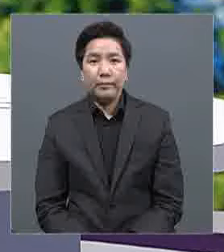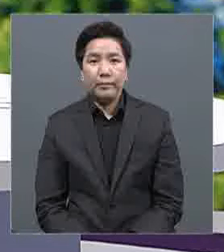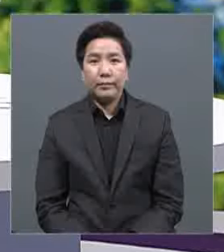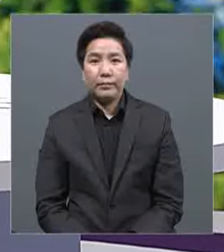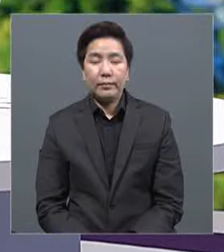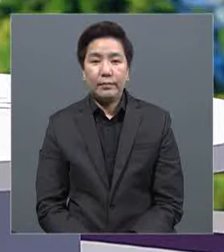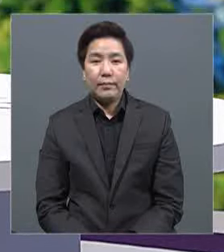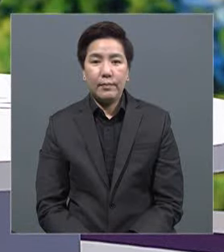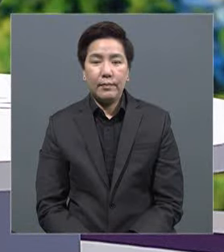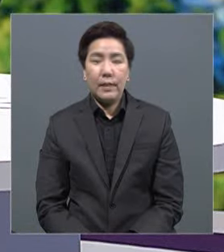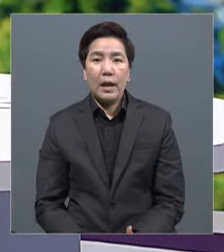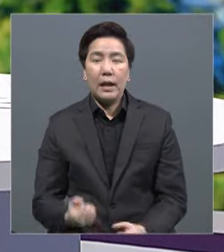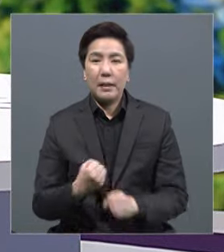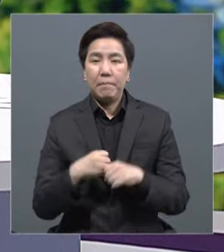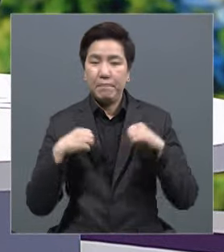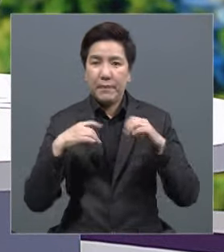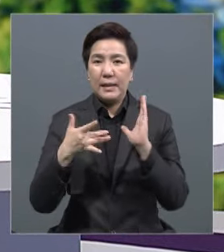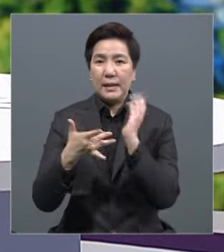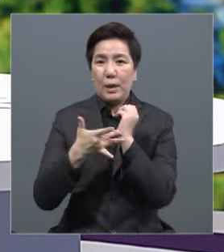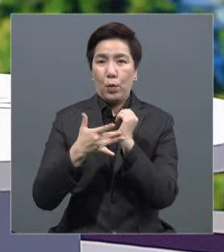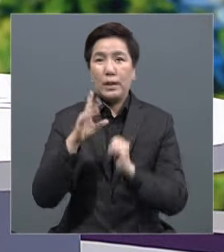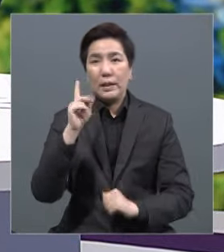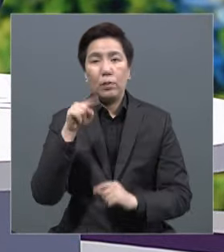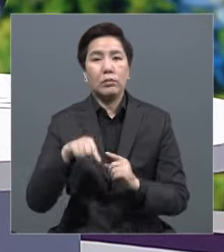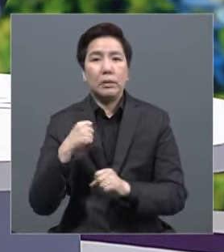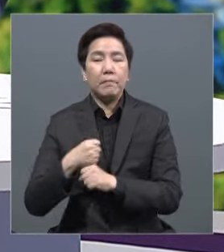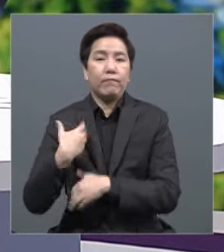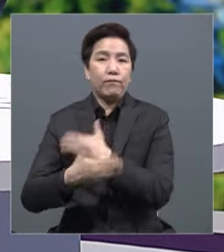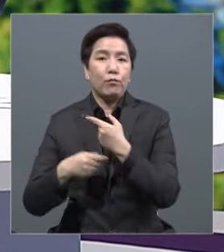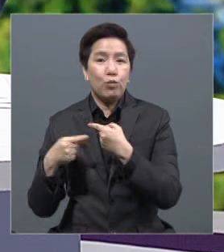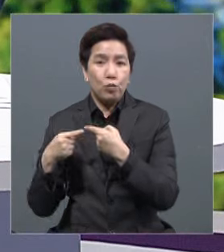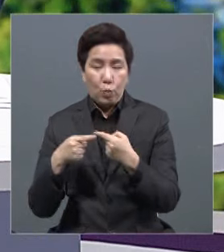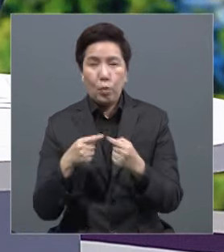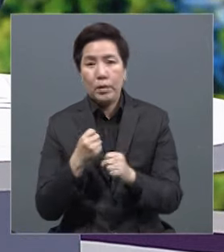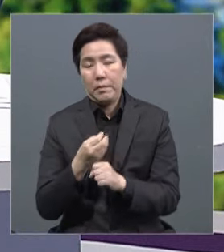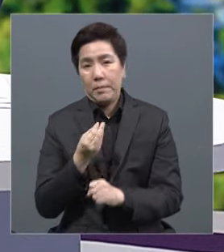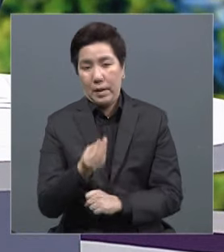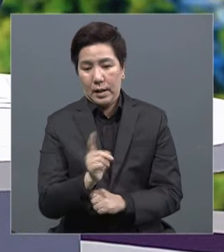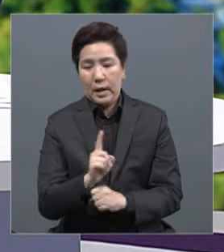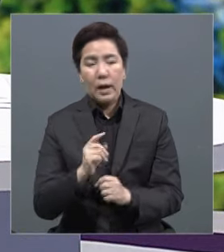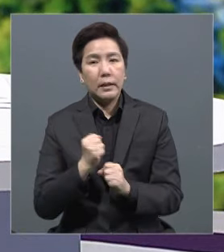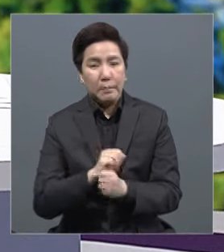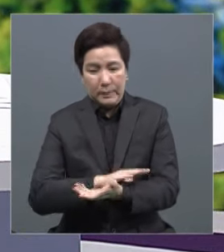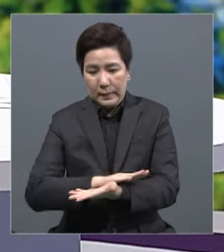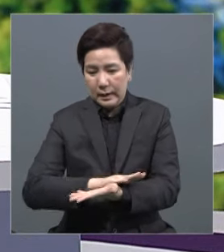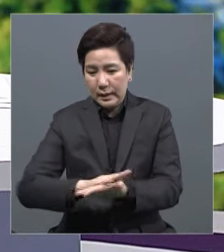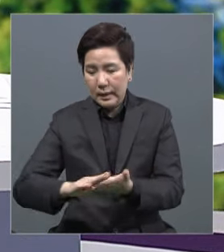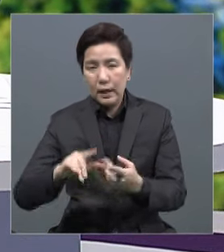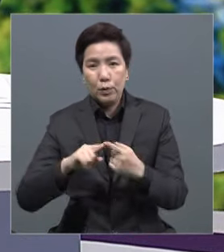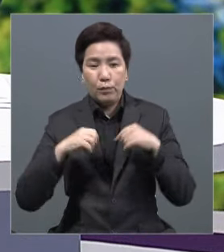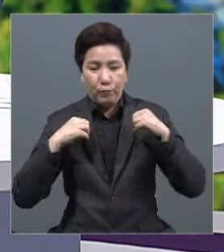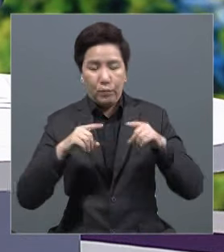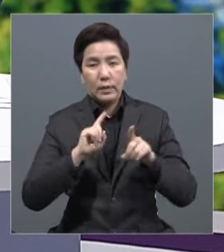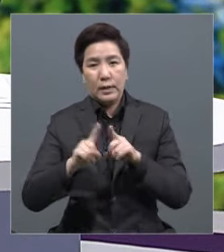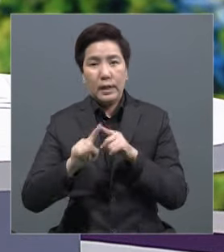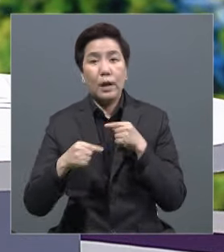ขณะที่เรื่องของทั้งพลังงานสีเขียวเทคโนโลยีสีเขียวก็เดินหน้าในการที่จะสร้างในความสะอาดของด้านของพลังงาน